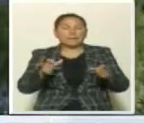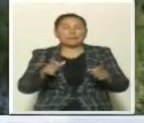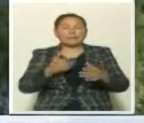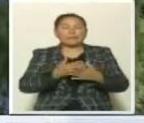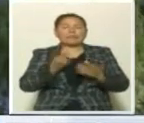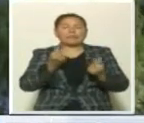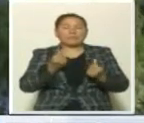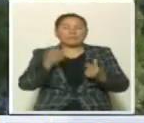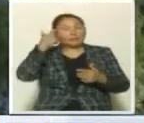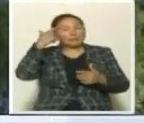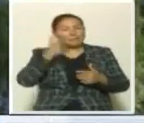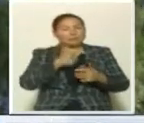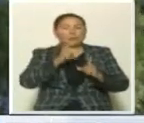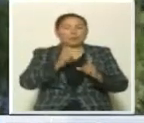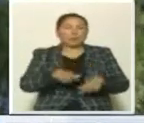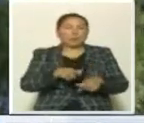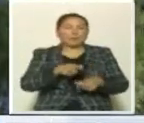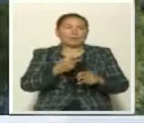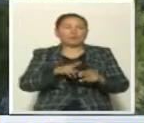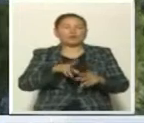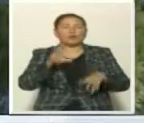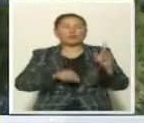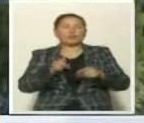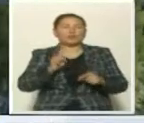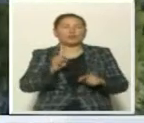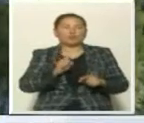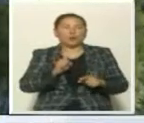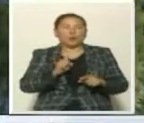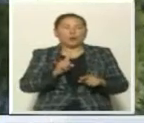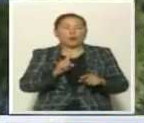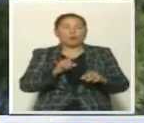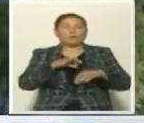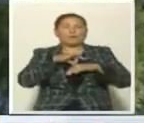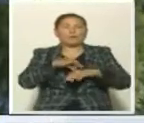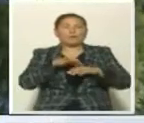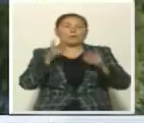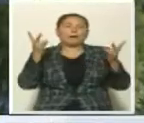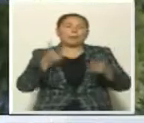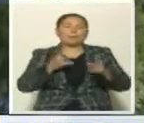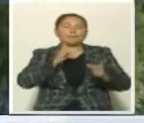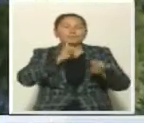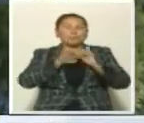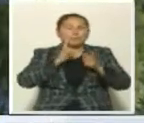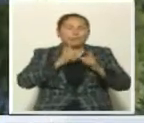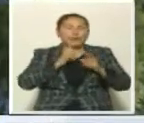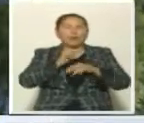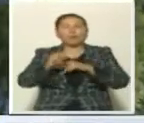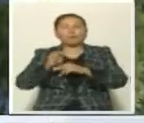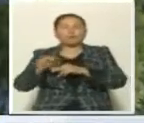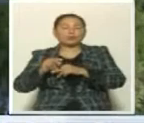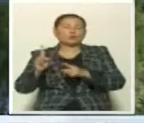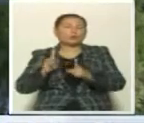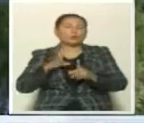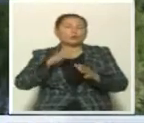на финансовую грамотность клиентов, и рассчитываем, чтобы вы будете проводить необходимые семинары, тренинги, для того,